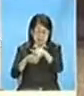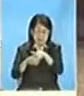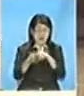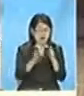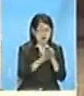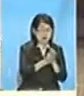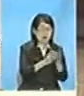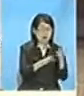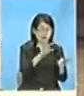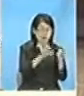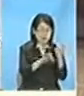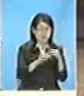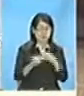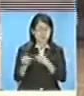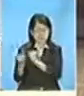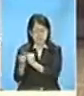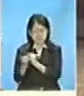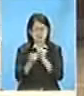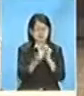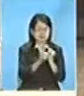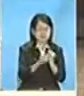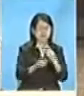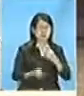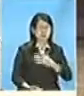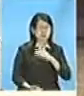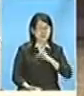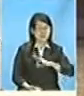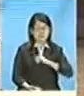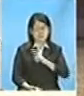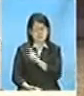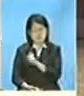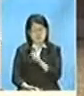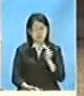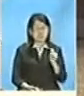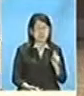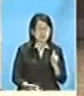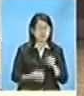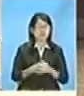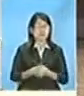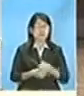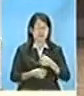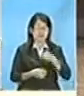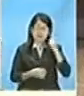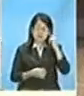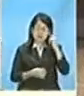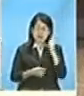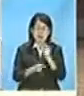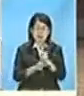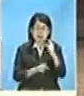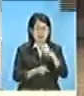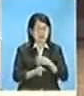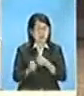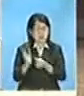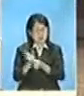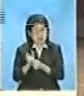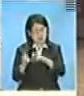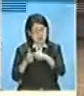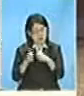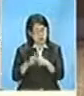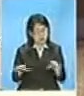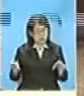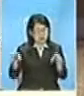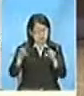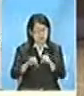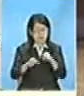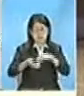และสว.สรรหาดิฉันรู้สึกดีมากกับเพื่อนทั้งสองฝ่ายและพยายามหาวิธีแก้ปัญหาในมุมบวกเพื่อให้ทุกฝ่ายคุ